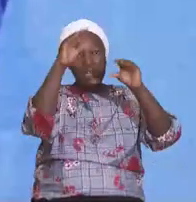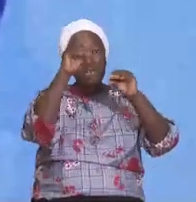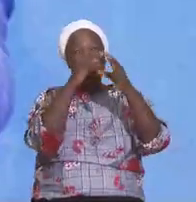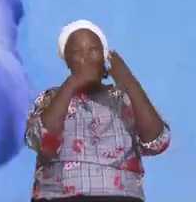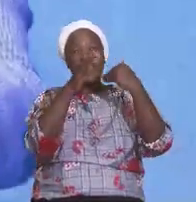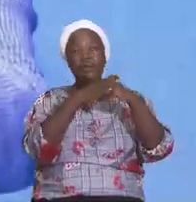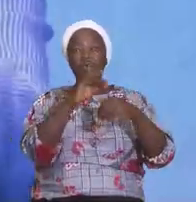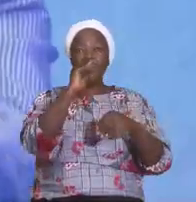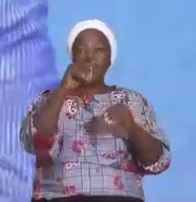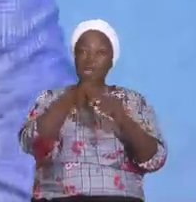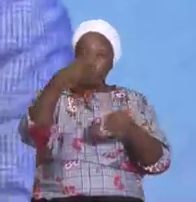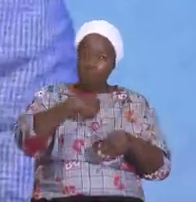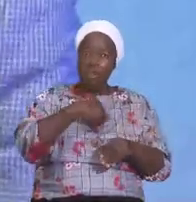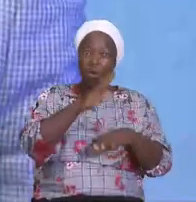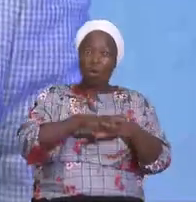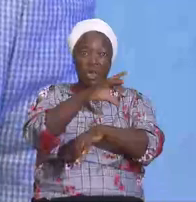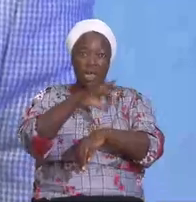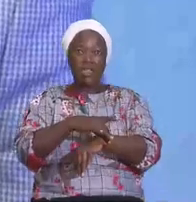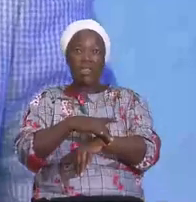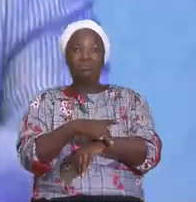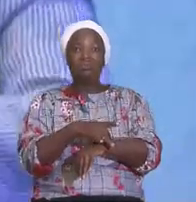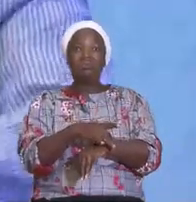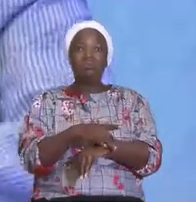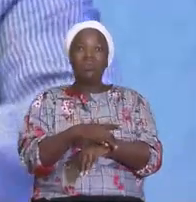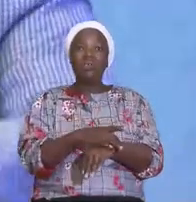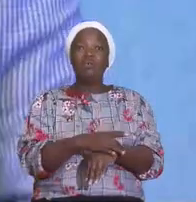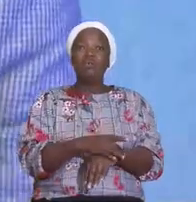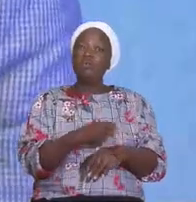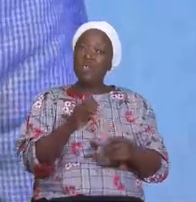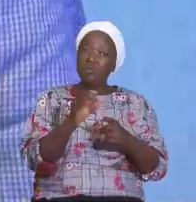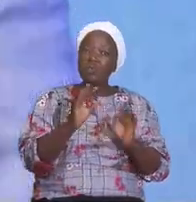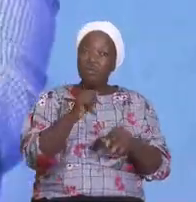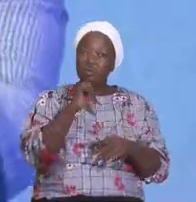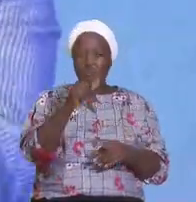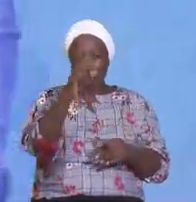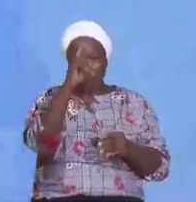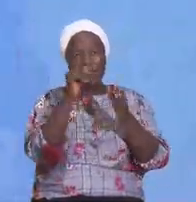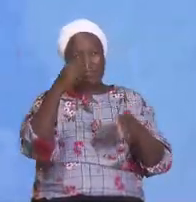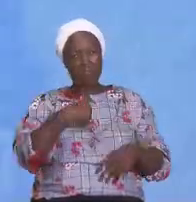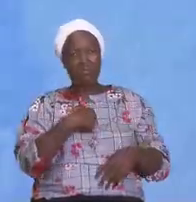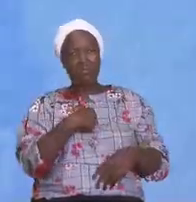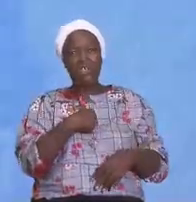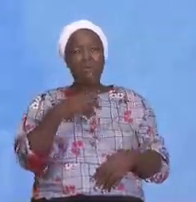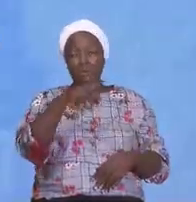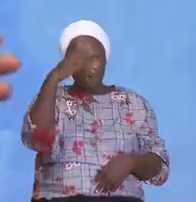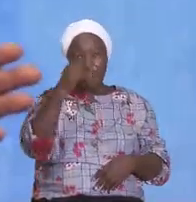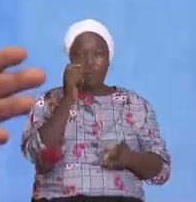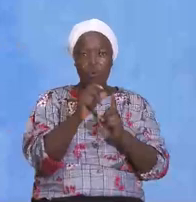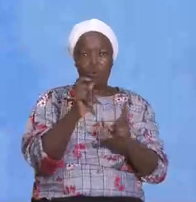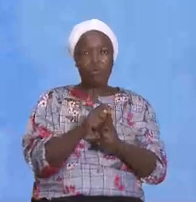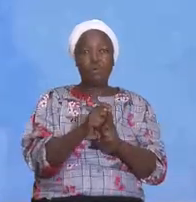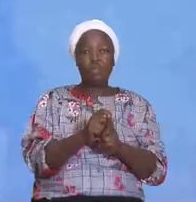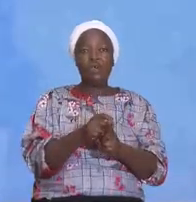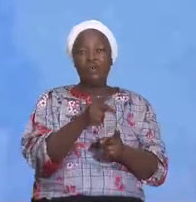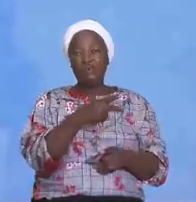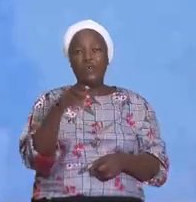Je suis dans le Père au ciel. Et le Père en moi. Le Père au ciel est en moi, sur la terre. Croyez du moins